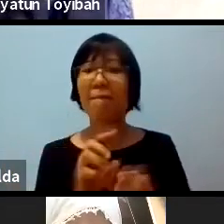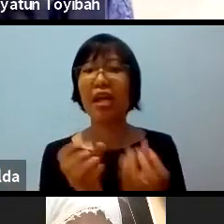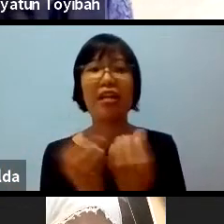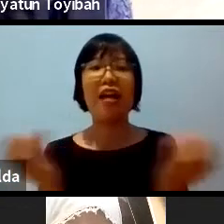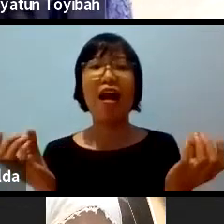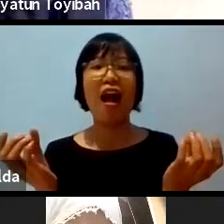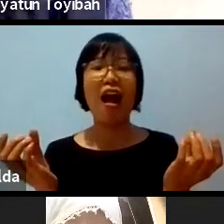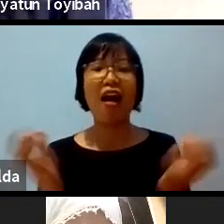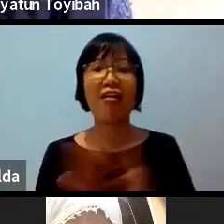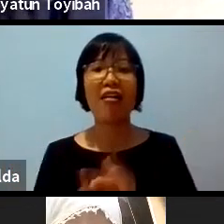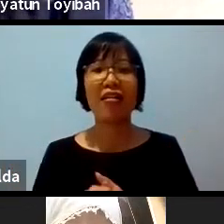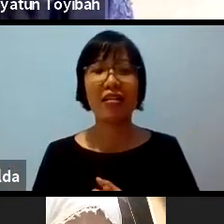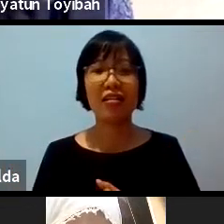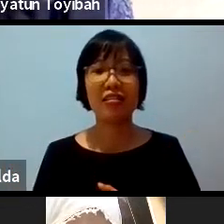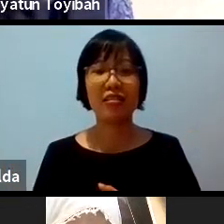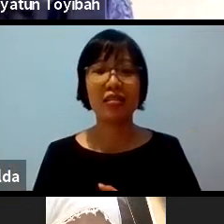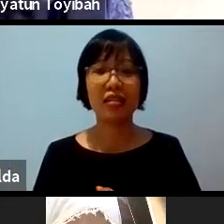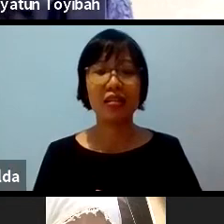memang